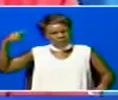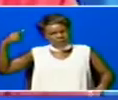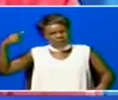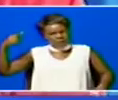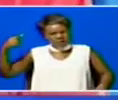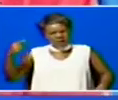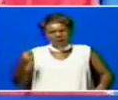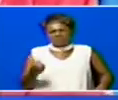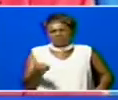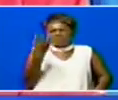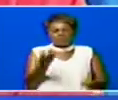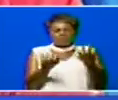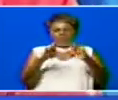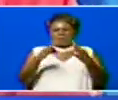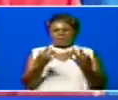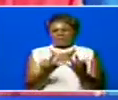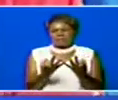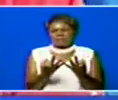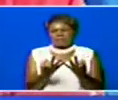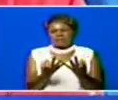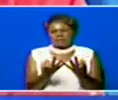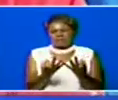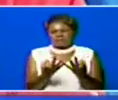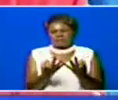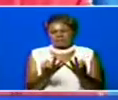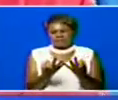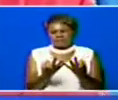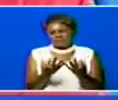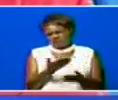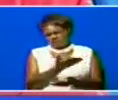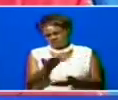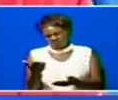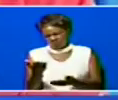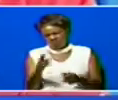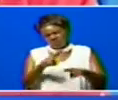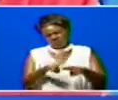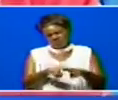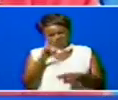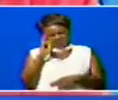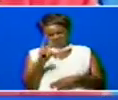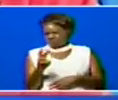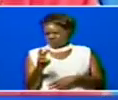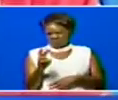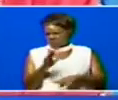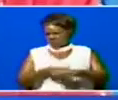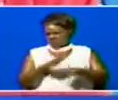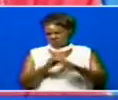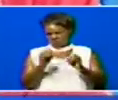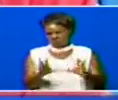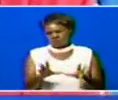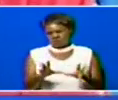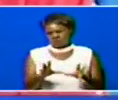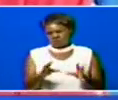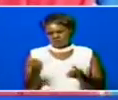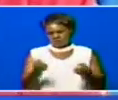vitu zinafanyika tu kwa family, vitu ambavyo hata wewe mahali umekaa auoni kama inaenda sawa. Akagongwa na